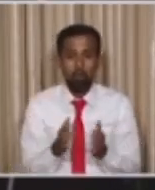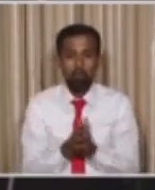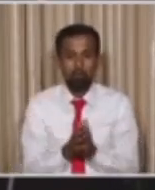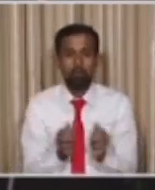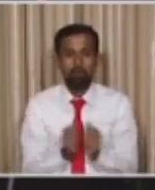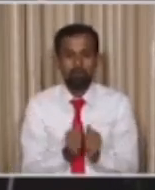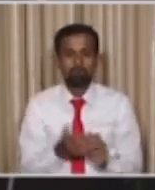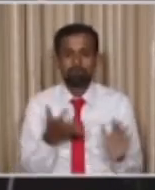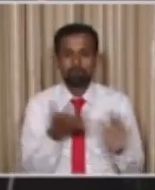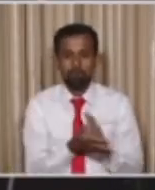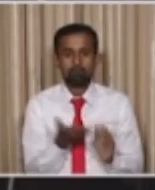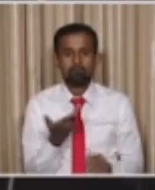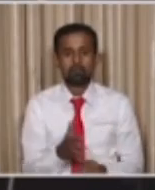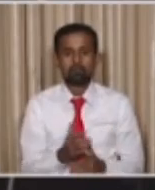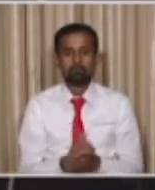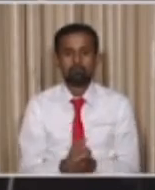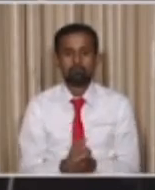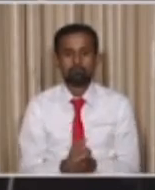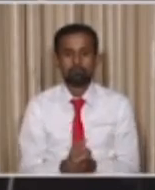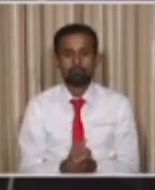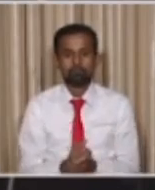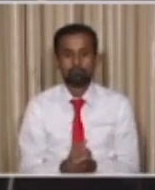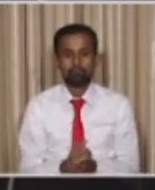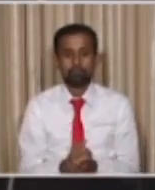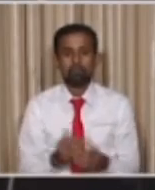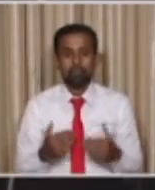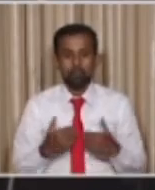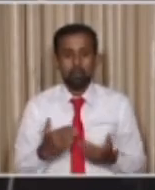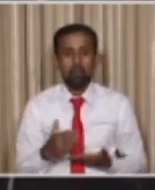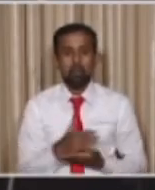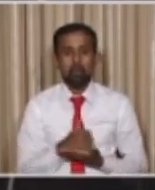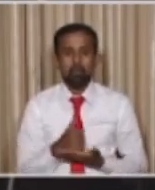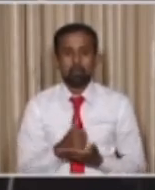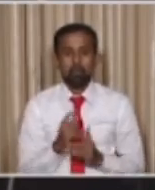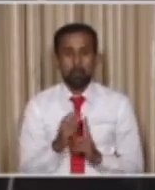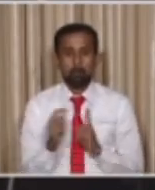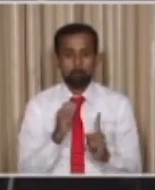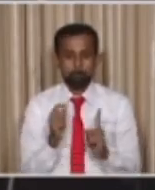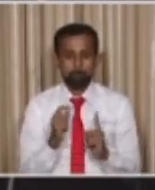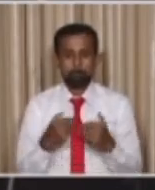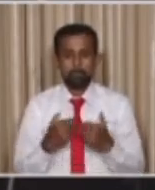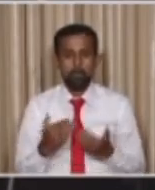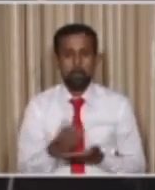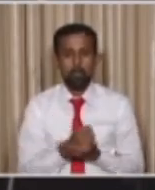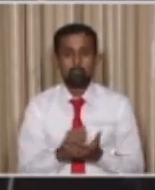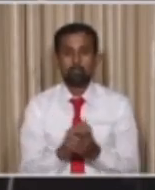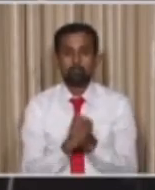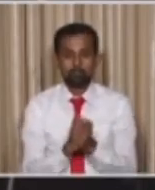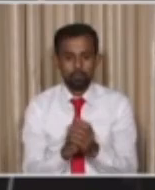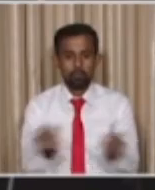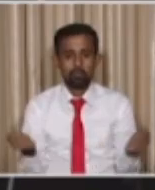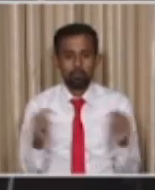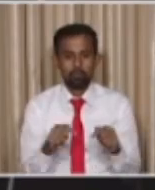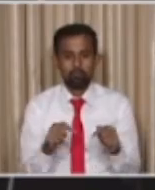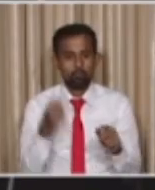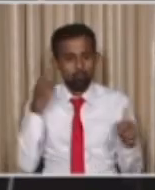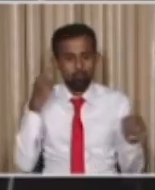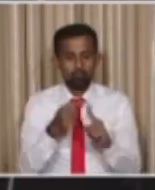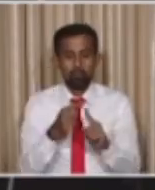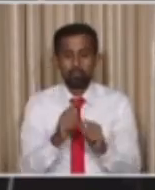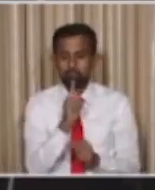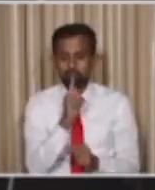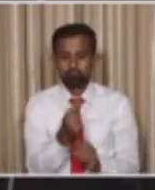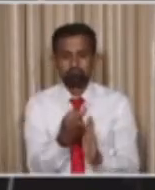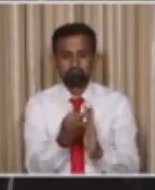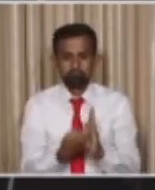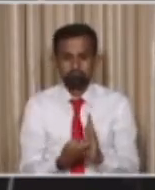කටයුතු නිසා. ඉතින් ඒ නිසා අපි සියලු දෙනා පාර්ලිමේන්තුව හැටියට අපි ඔක්කොම එකට එකහුව වෙලා මේ පිළිමත නියෝග පනවලා